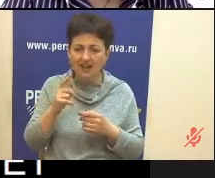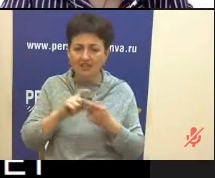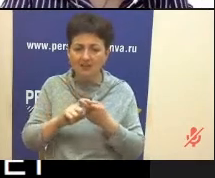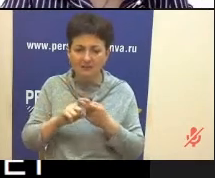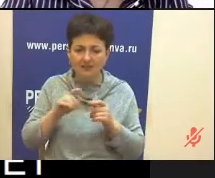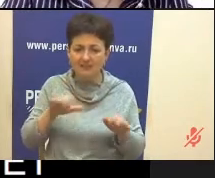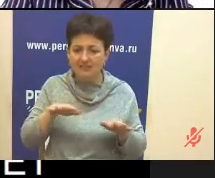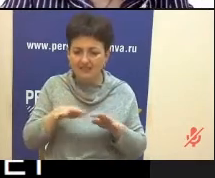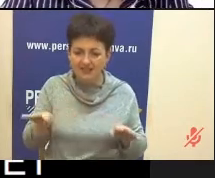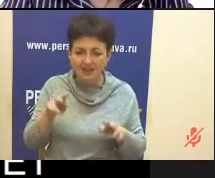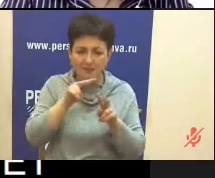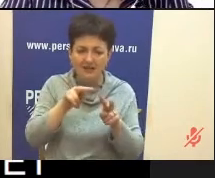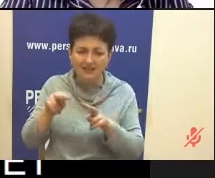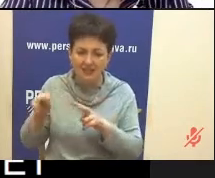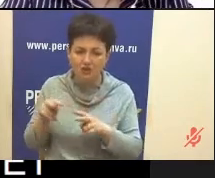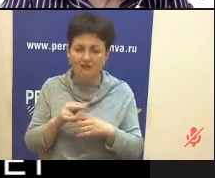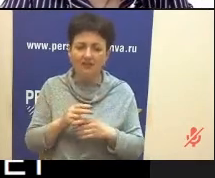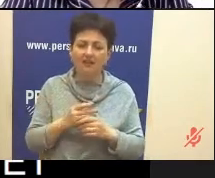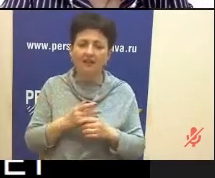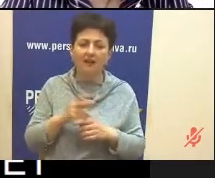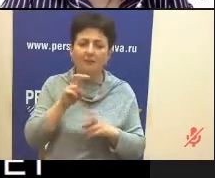сетям, отслеживает